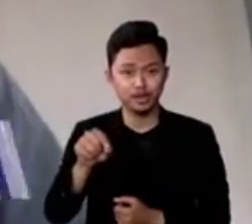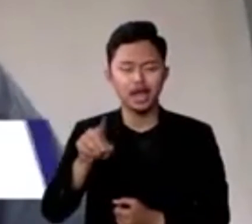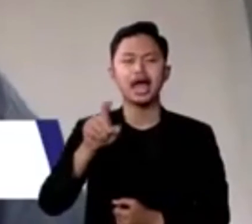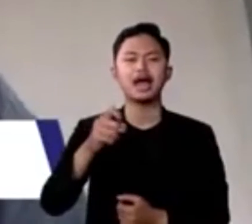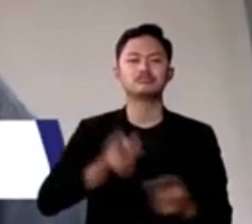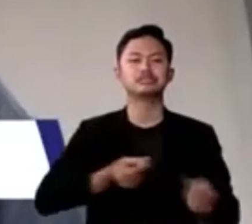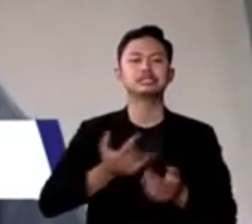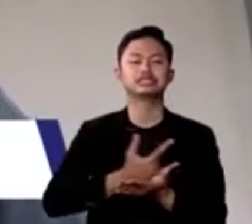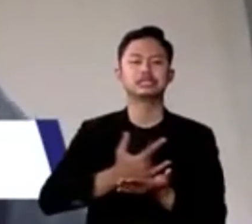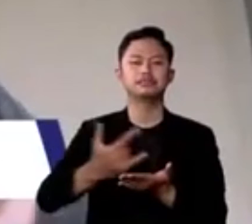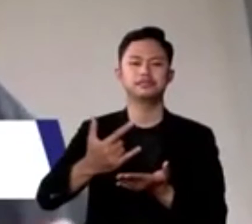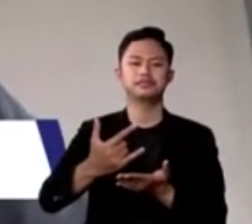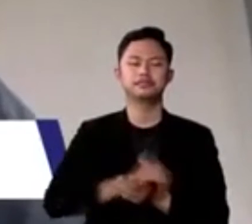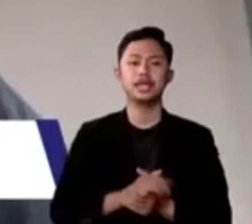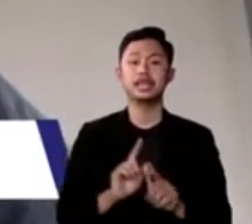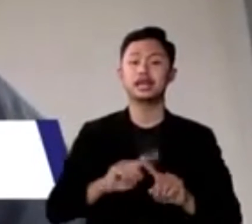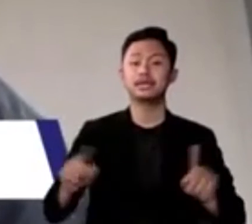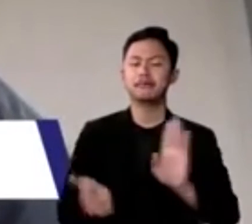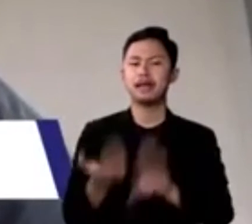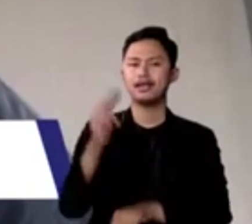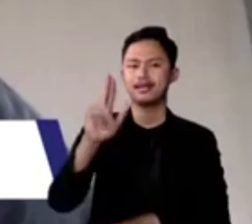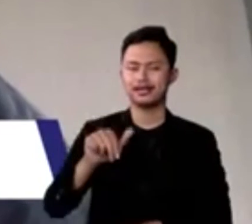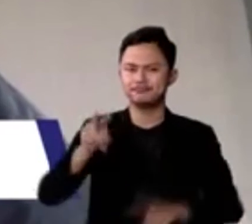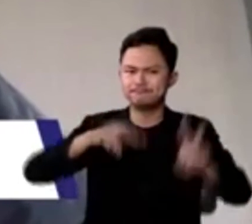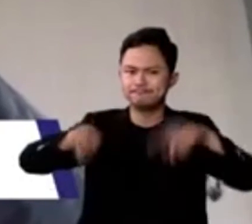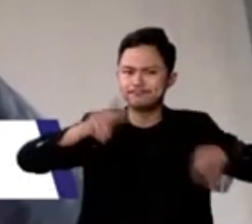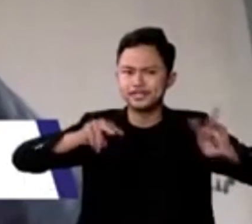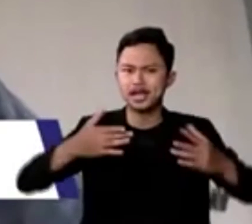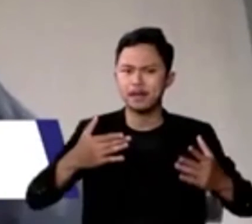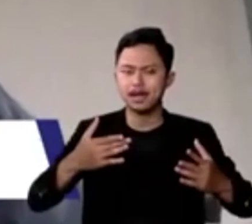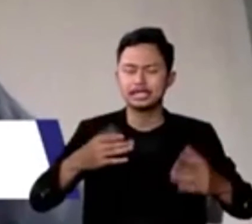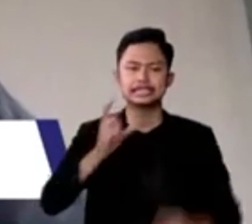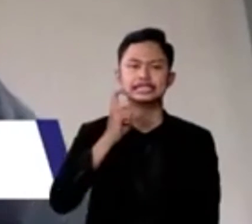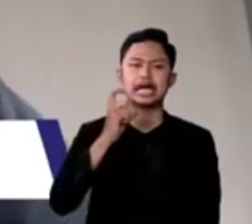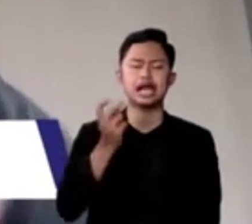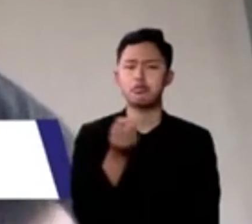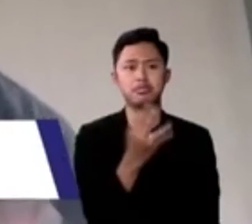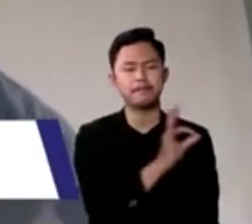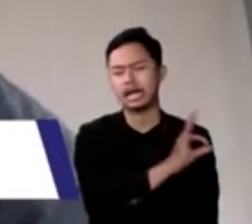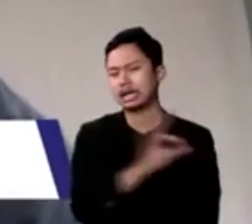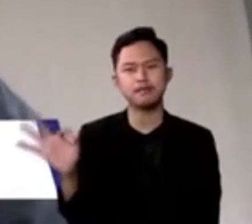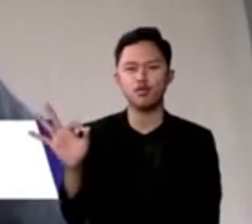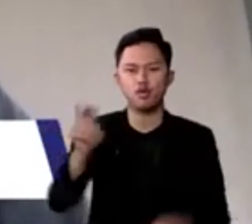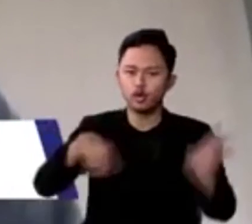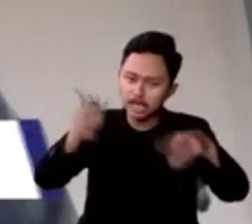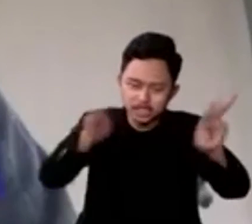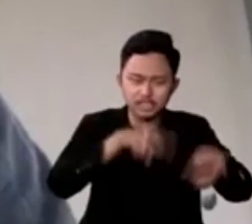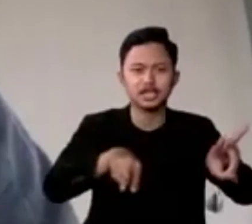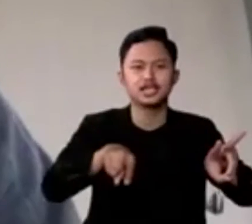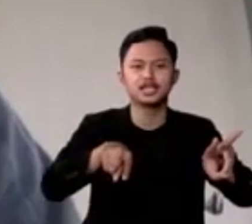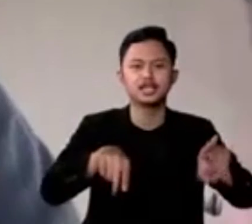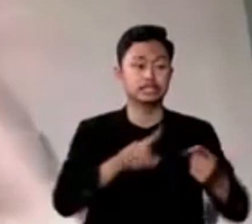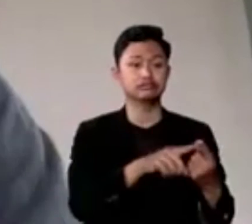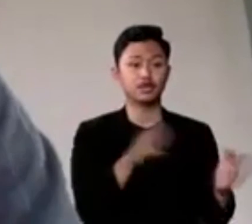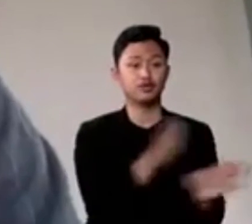jalan cuman balik lagi tadi harus nyari beribu macam cara salah satu yang kita dia kolaboratif strategik yang